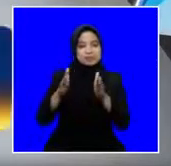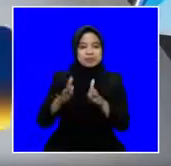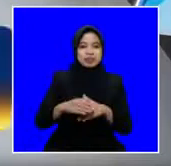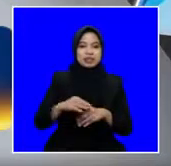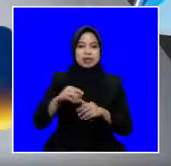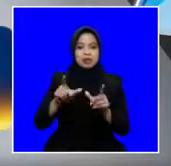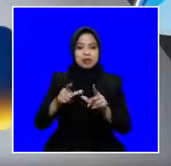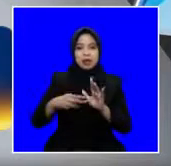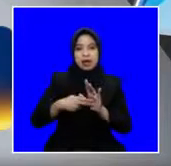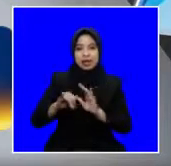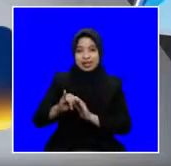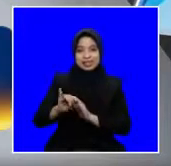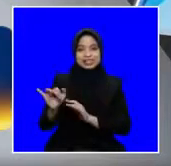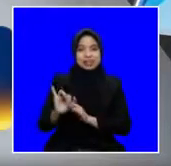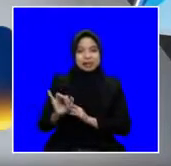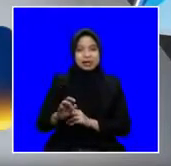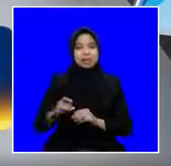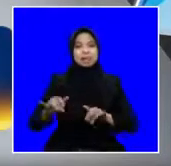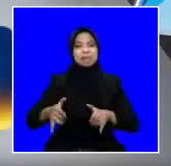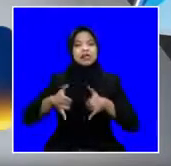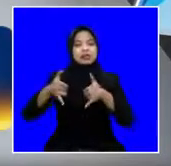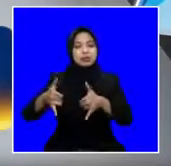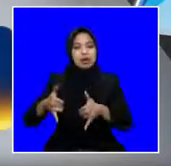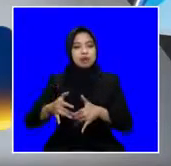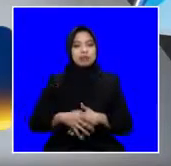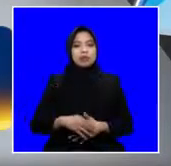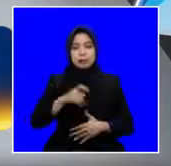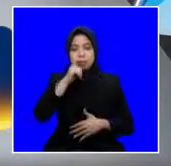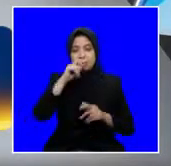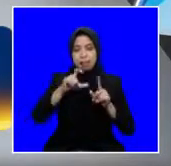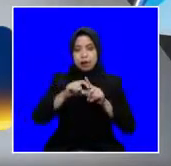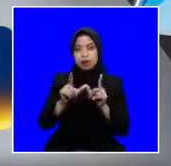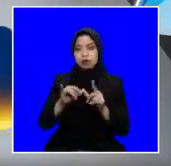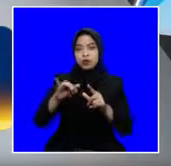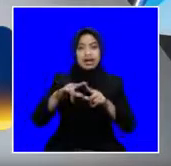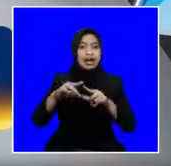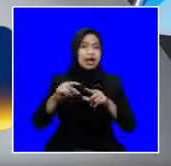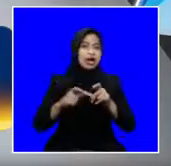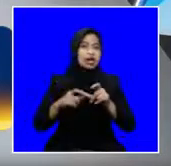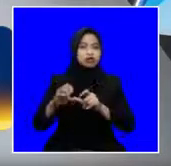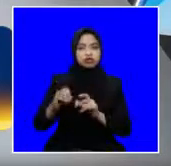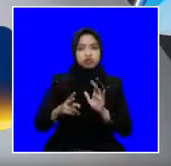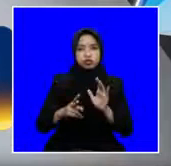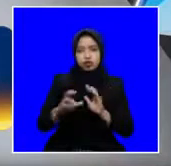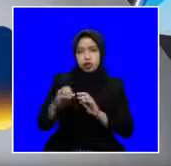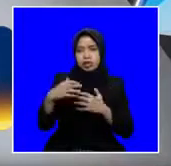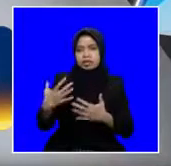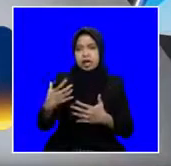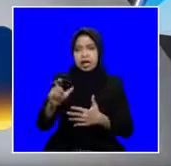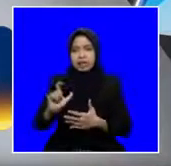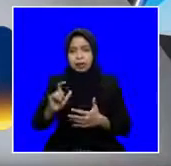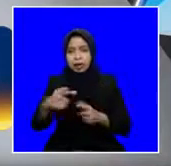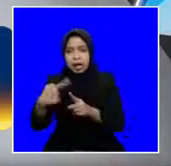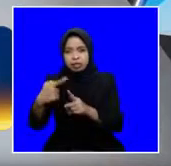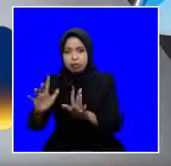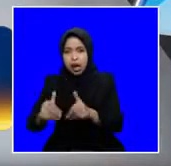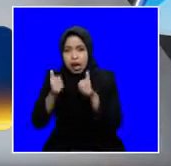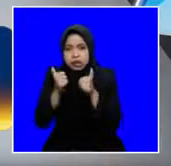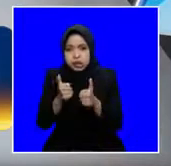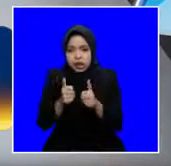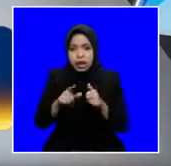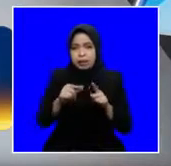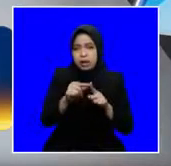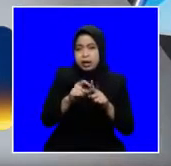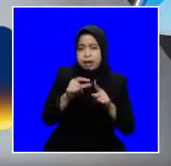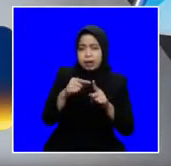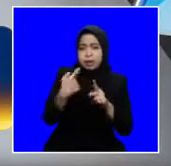ini dari Weni, Sinar Harapan juga untuk Direktur Beasiswa LPDP, Bapak Dwi Larso. Katanya bagaimana cara mengukur keberhasilan program perluasan LPDP